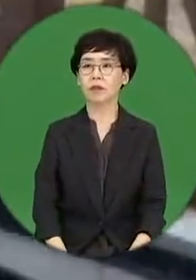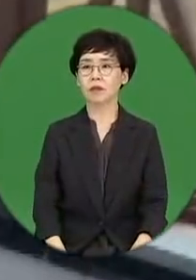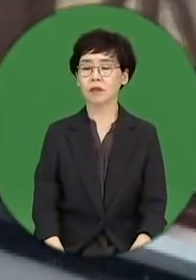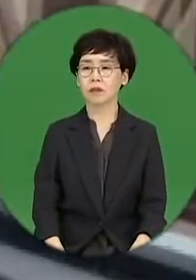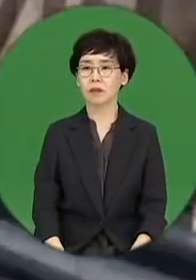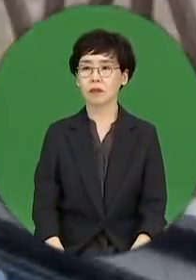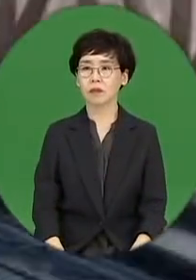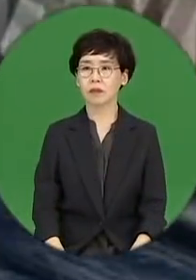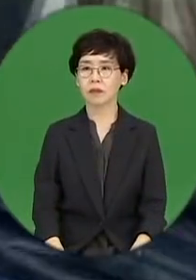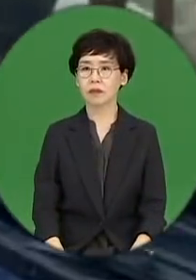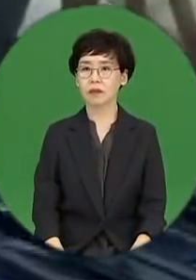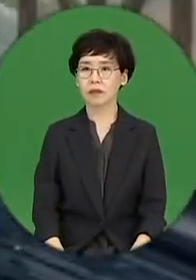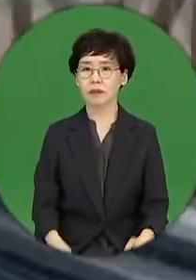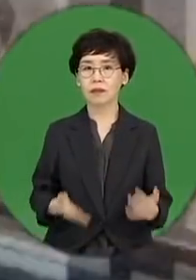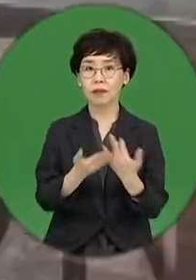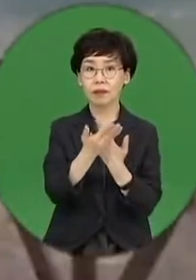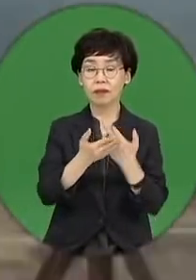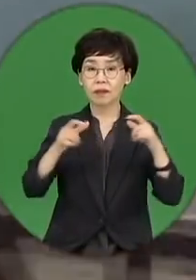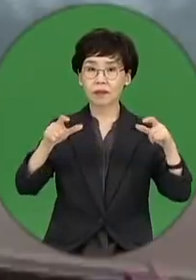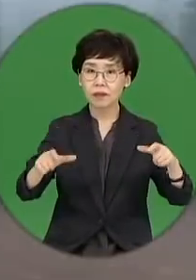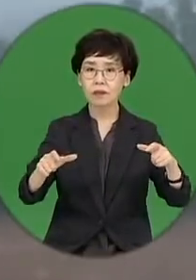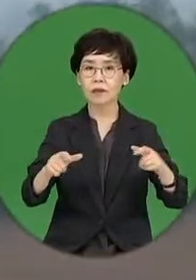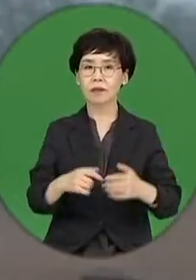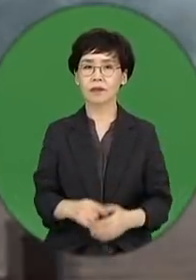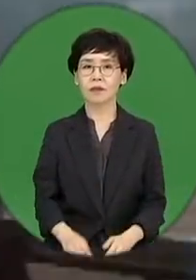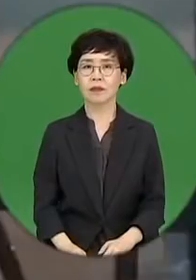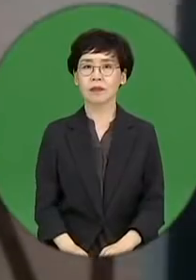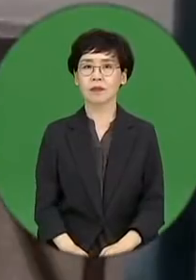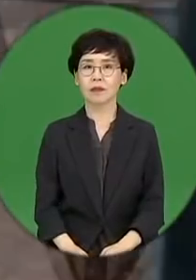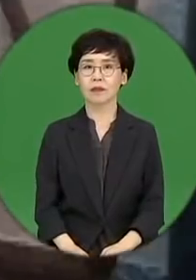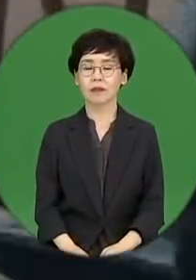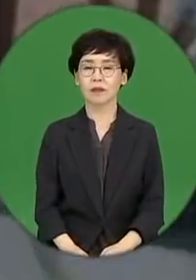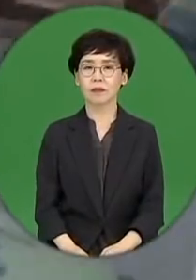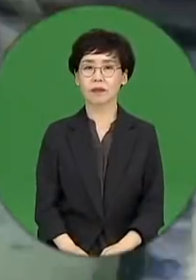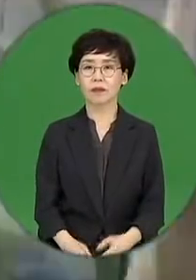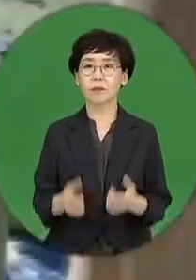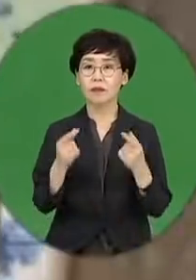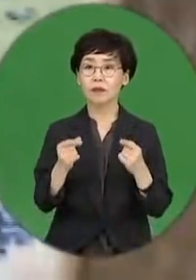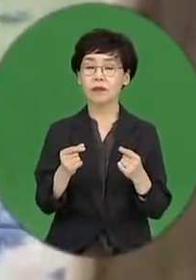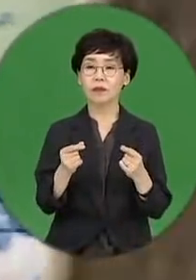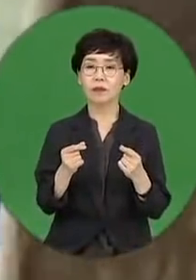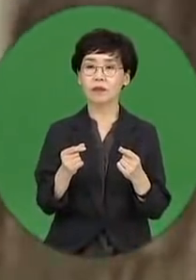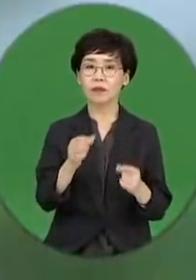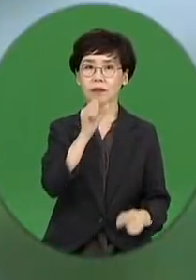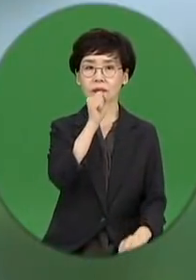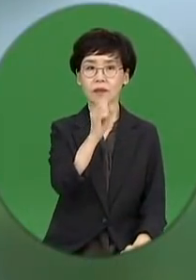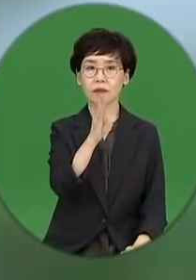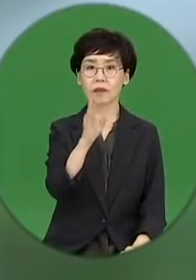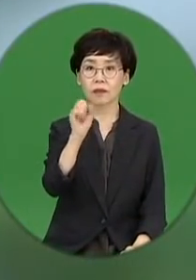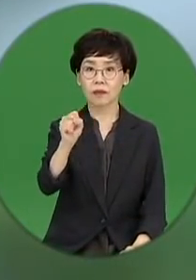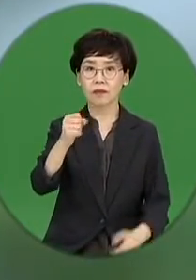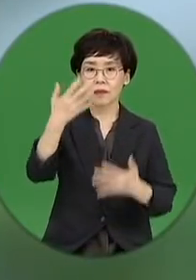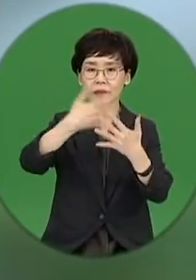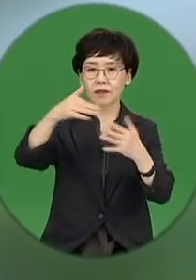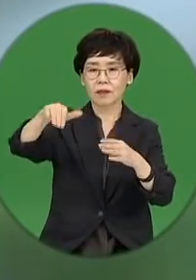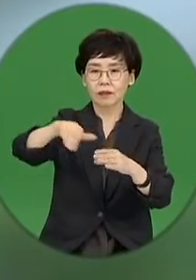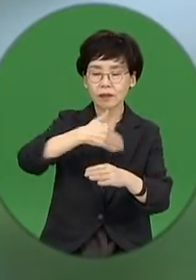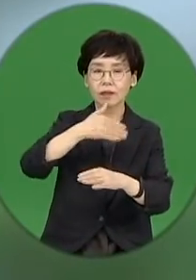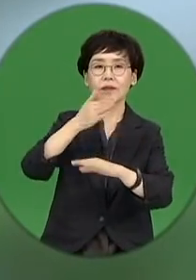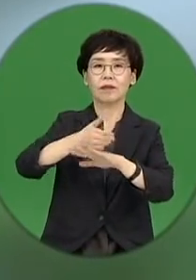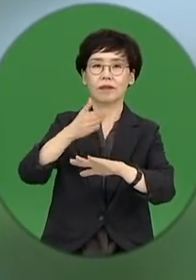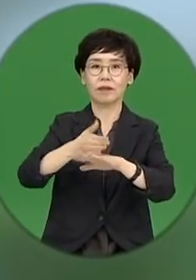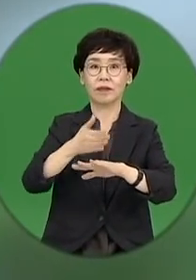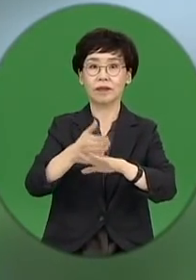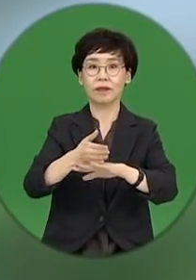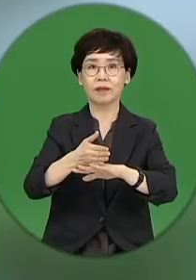예, 이 제주 지역 중심으로 해서 이렇게 SBS의 영상을 제보해 주신 분들 정말 감사의